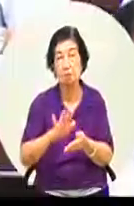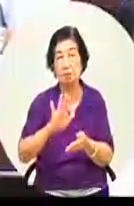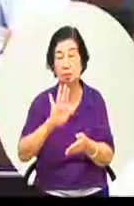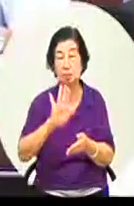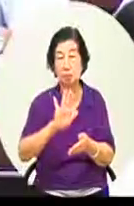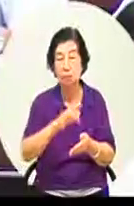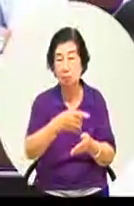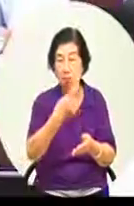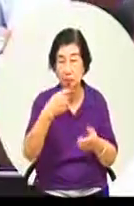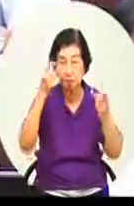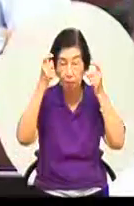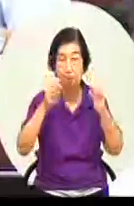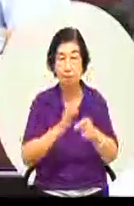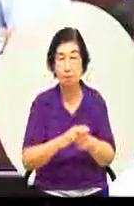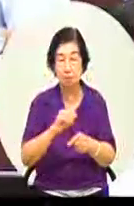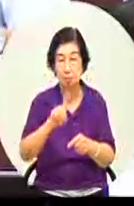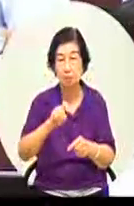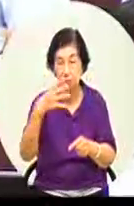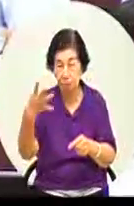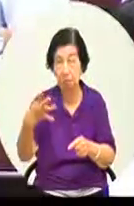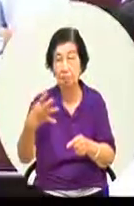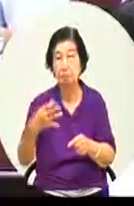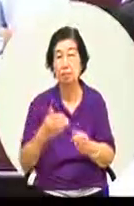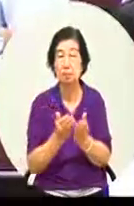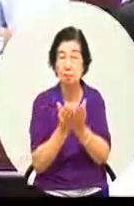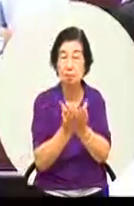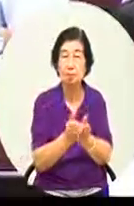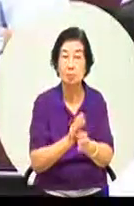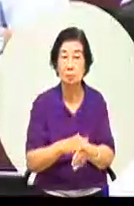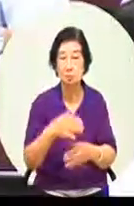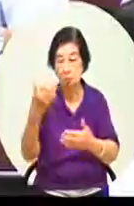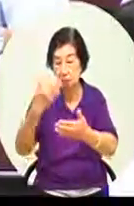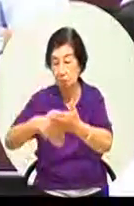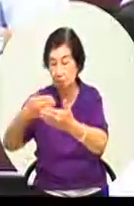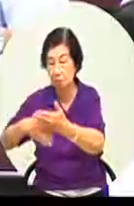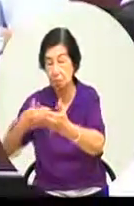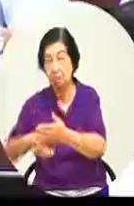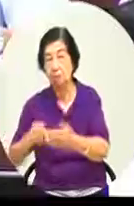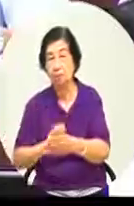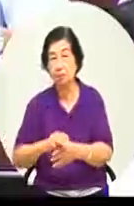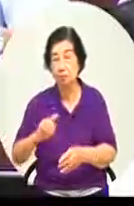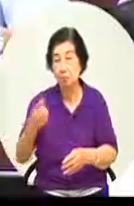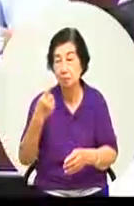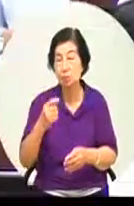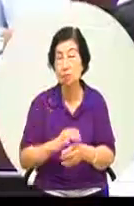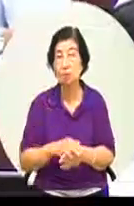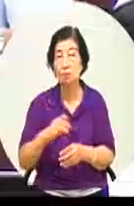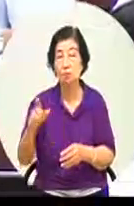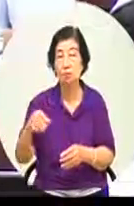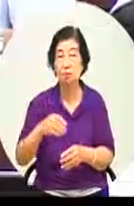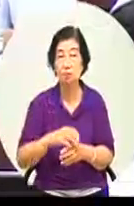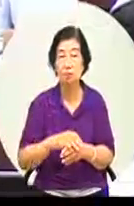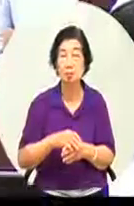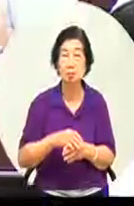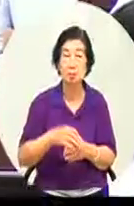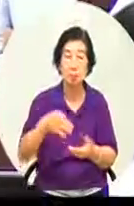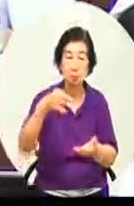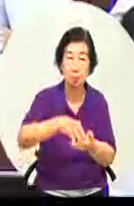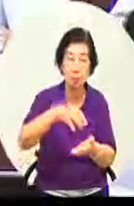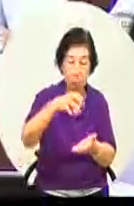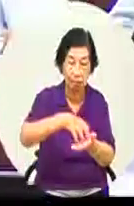我想这个部分它游轮的减少，当然它有很多的原因，包括这个签证不易的问题，这个